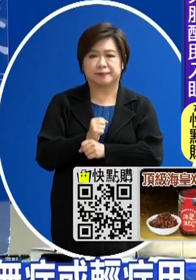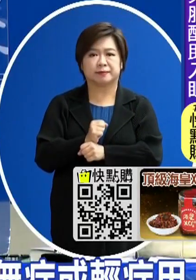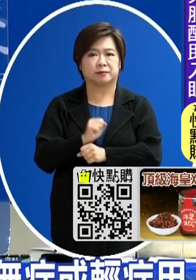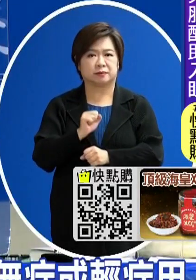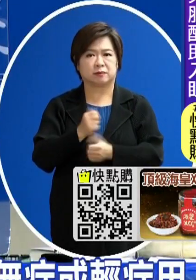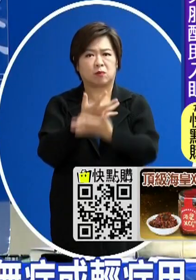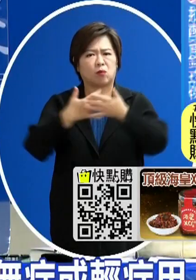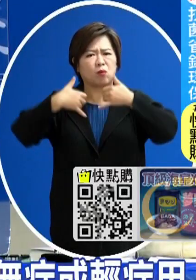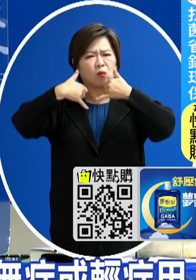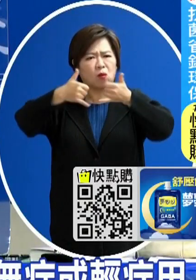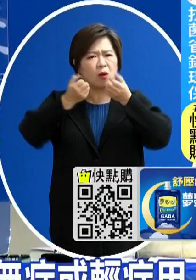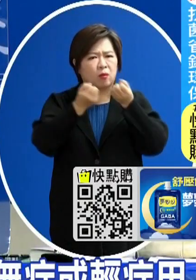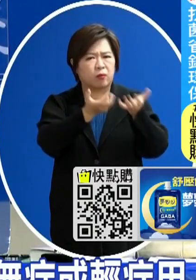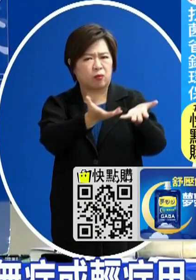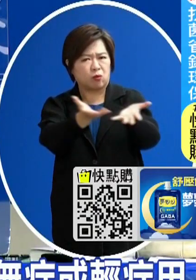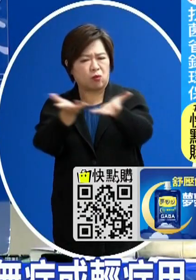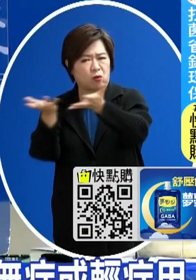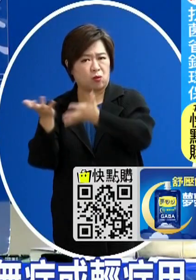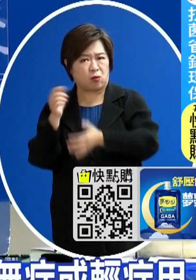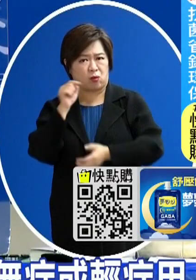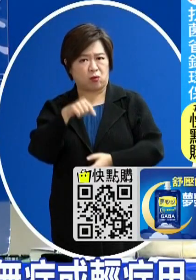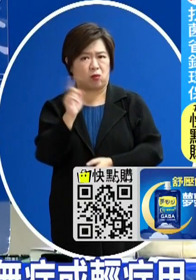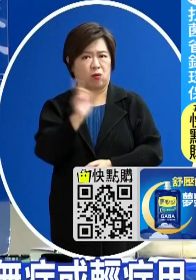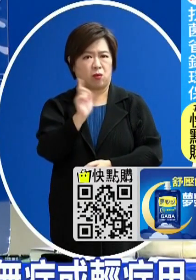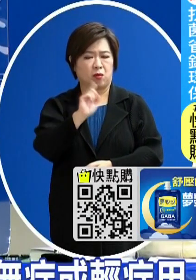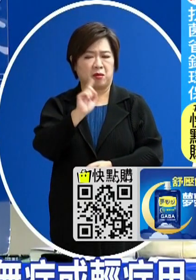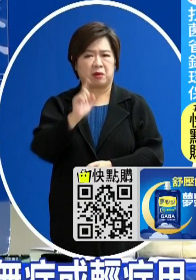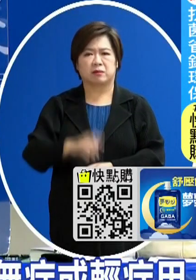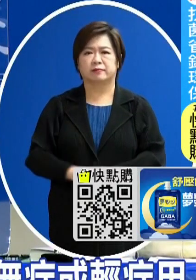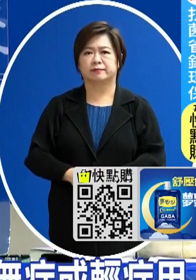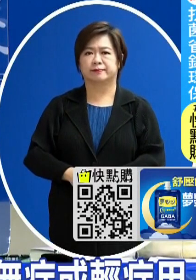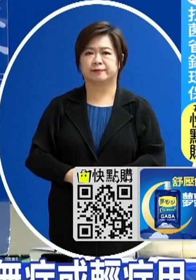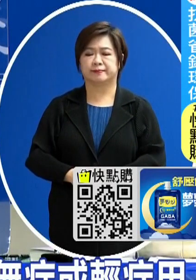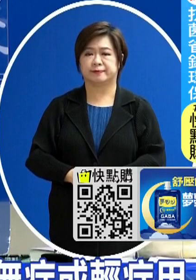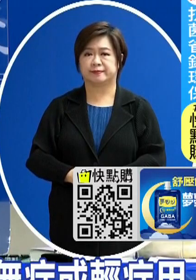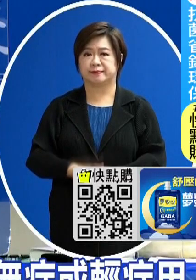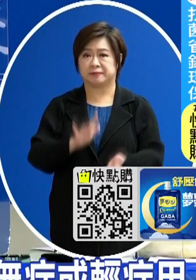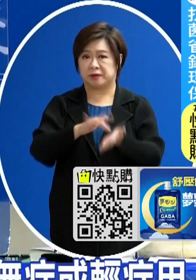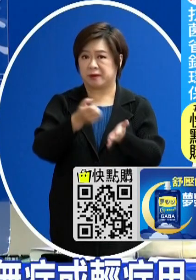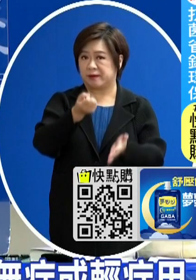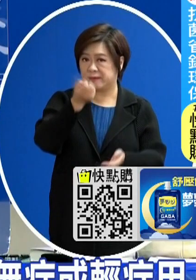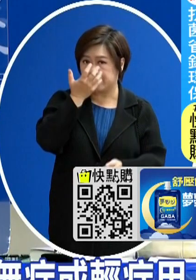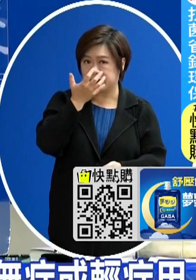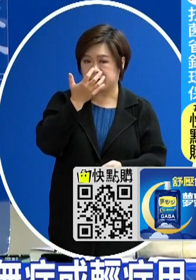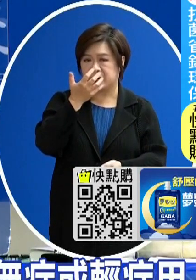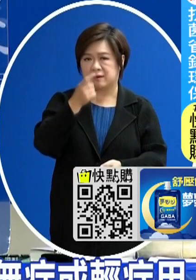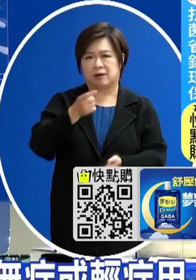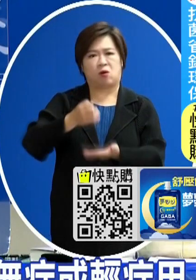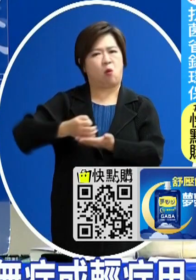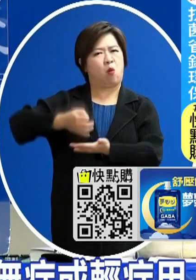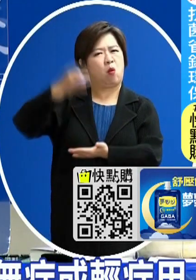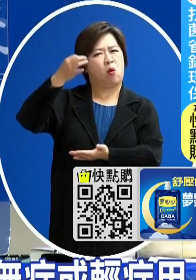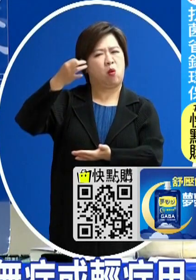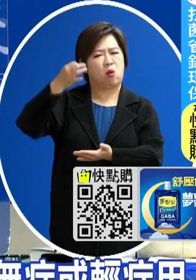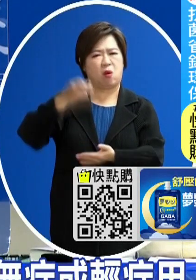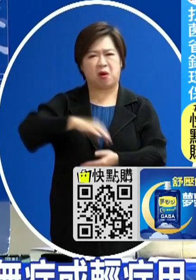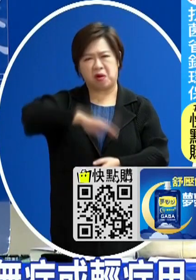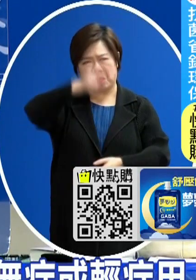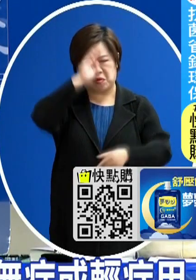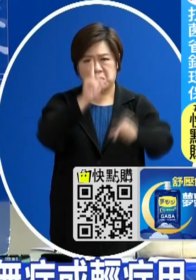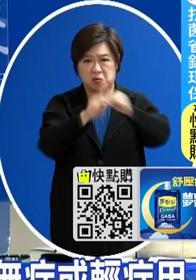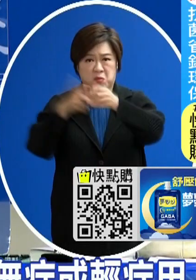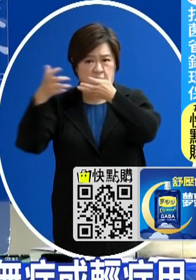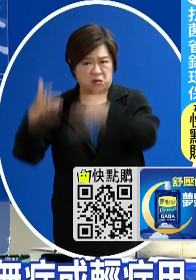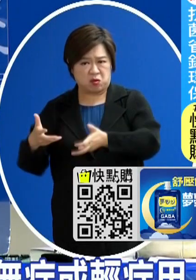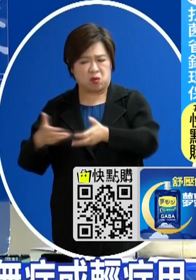有看到网络上有在流传一种说法，是说这个口服抗病毒药物很高贵，只有中重症的个